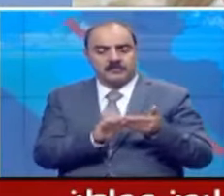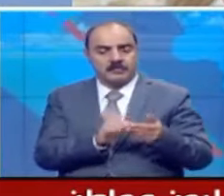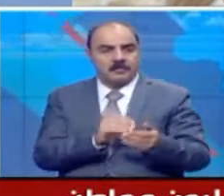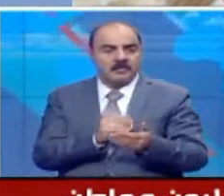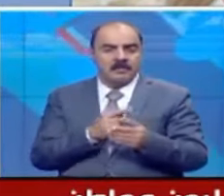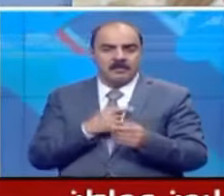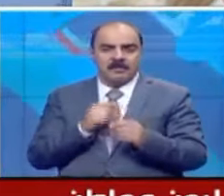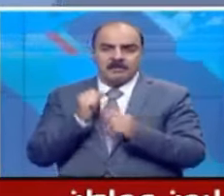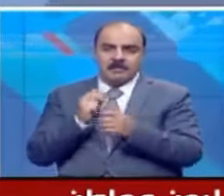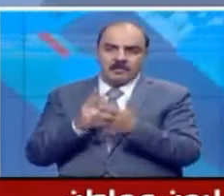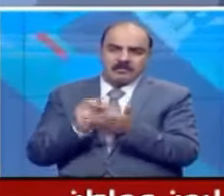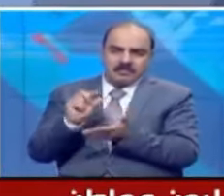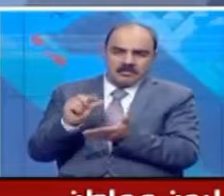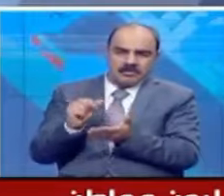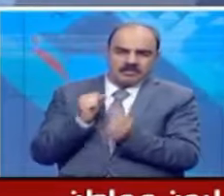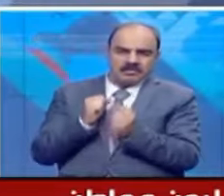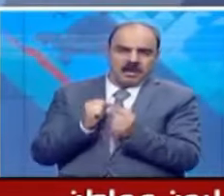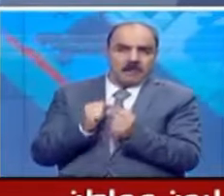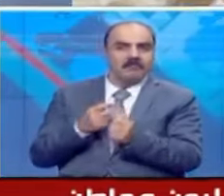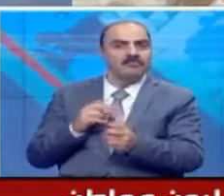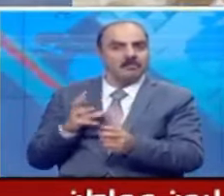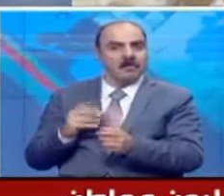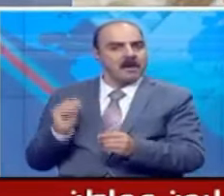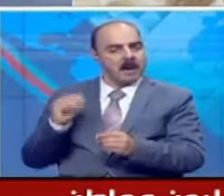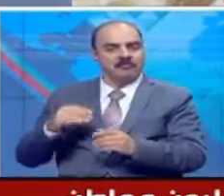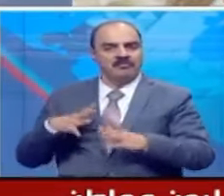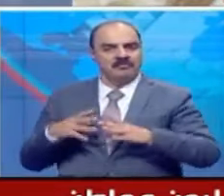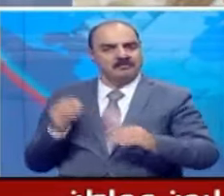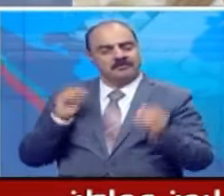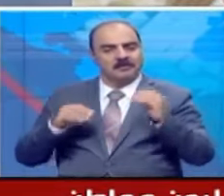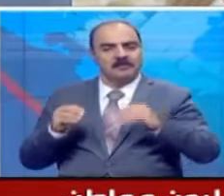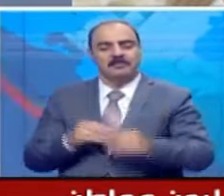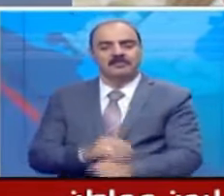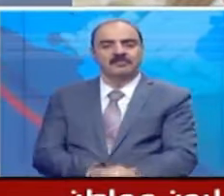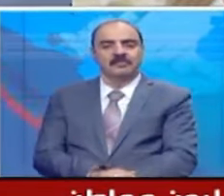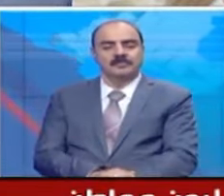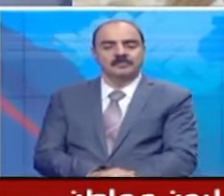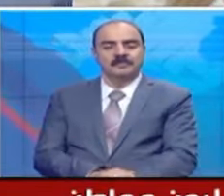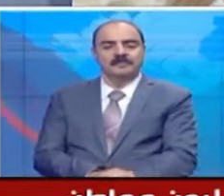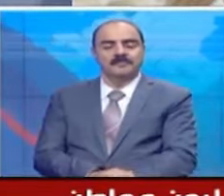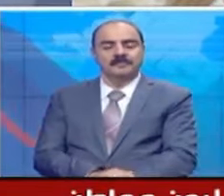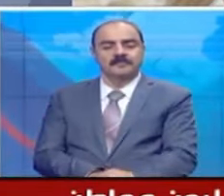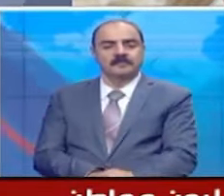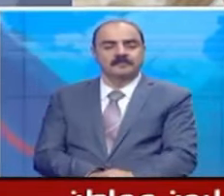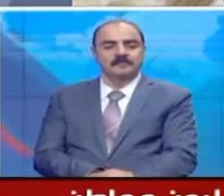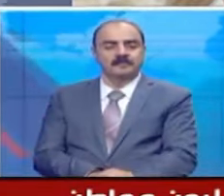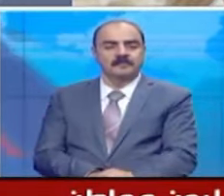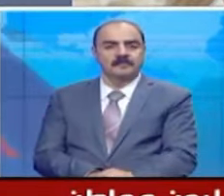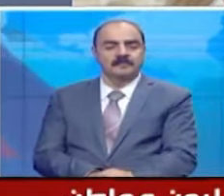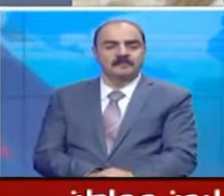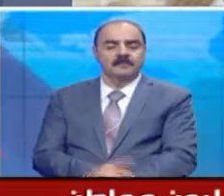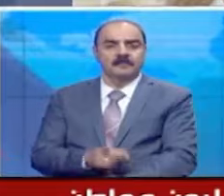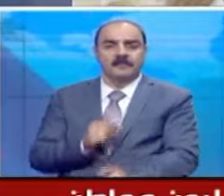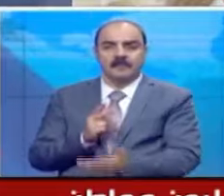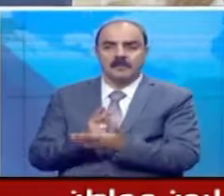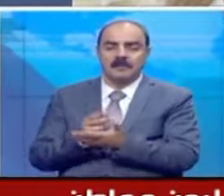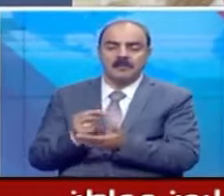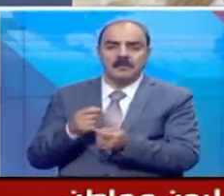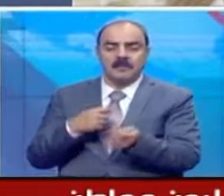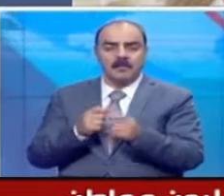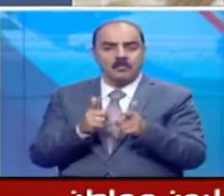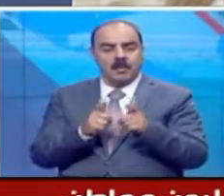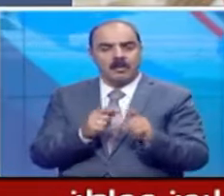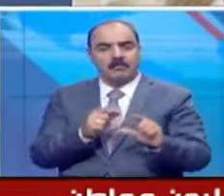الطبقة وهي طبقة الشباب بإتاحة فرص عمل جديدة. نعم، كان هناك يعني فيما يخص أسعار أو سعر